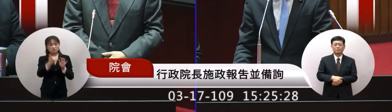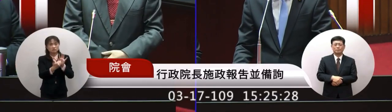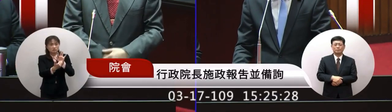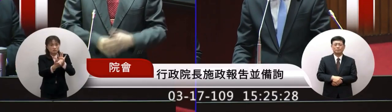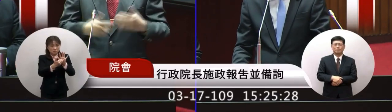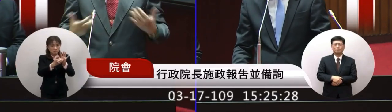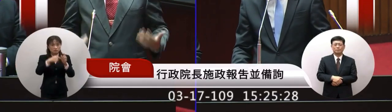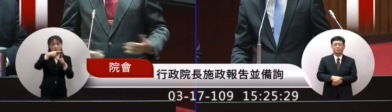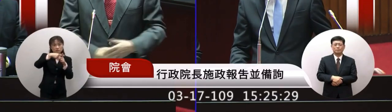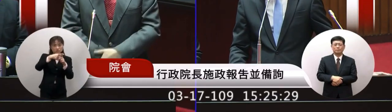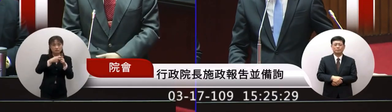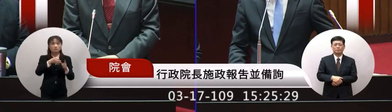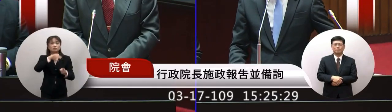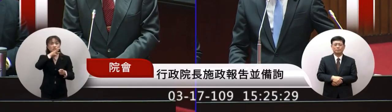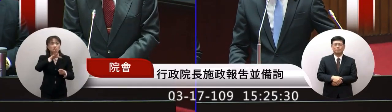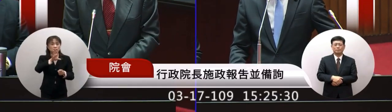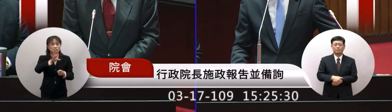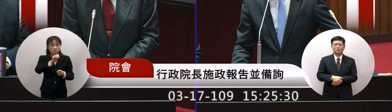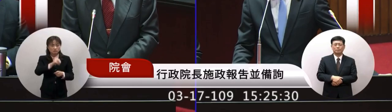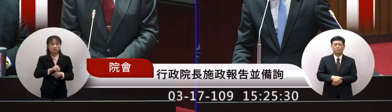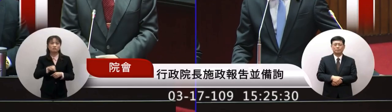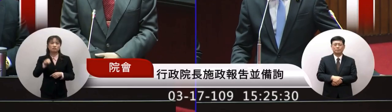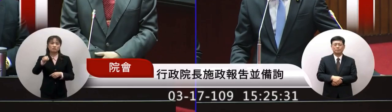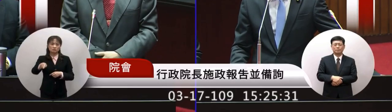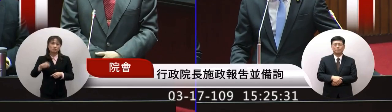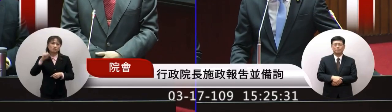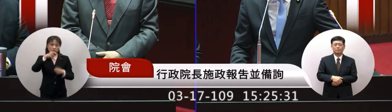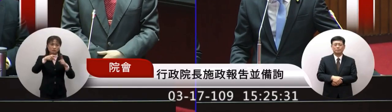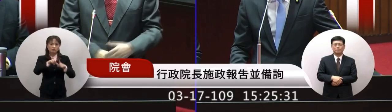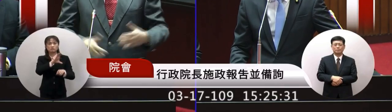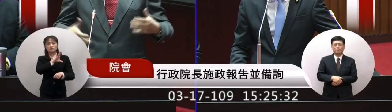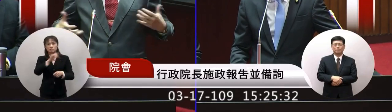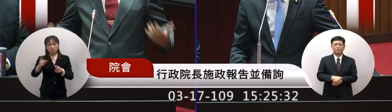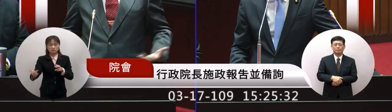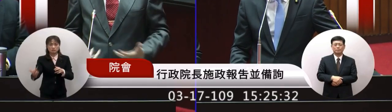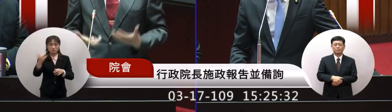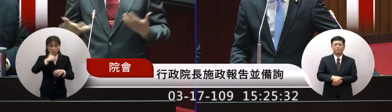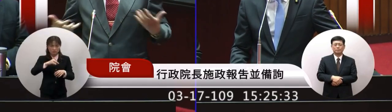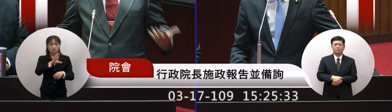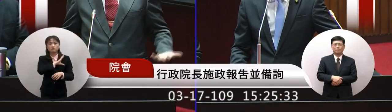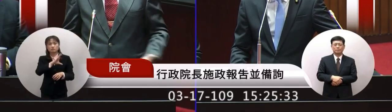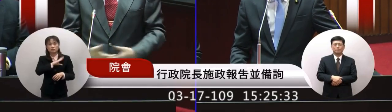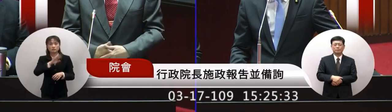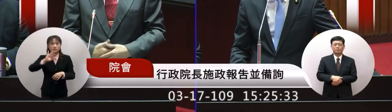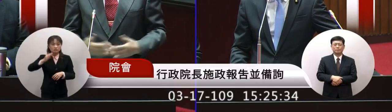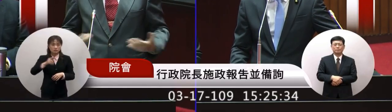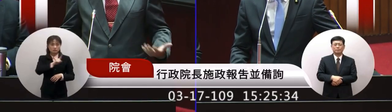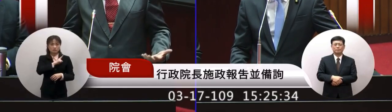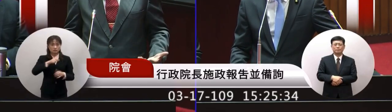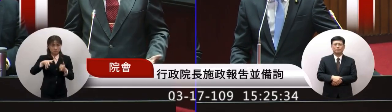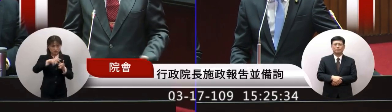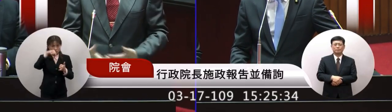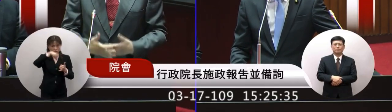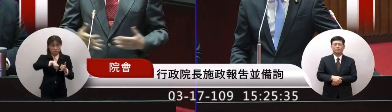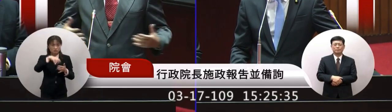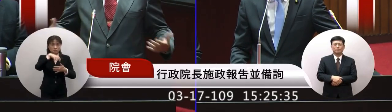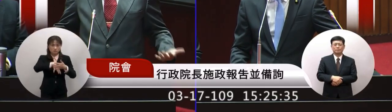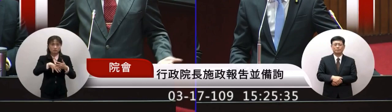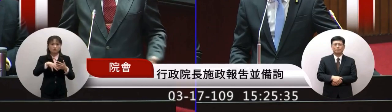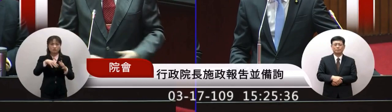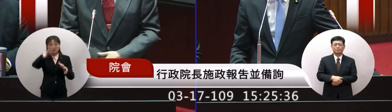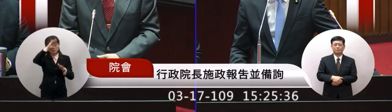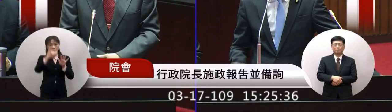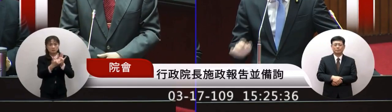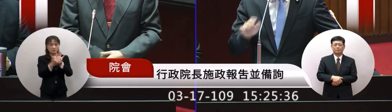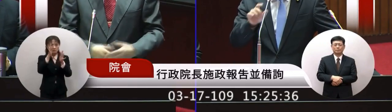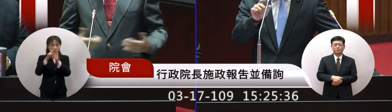以总体目标，我们当然愿意，他是我们的国人，愿意把他接回来。可是国内本身在防疫的工作不能有破口，这些都要做